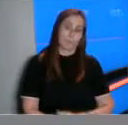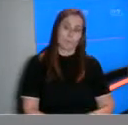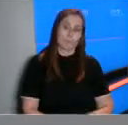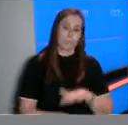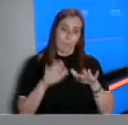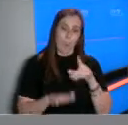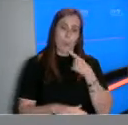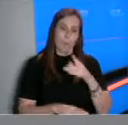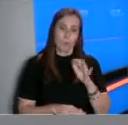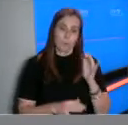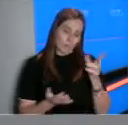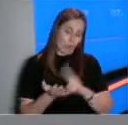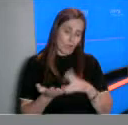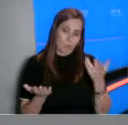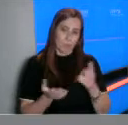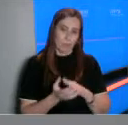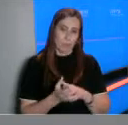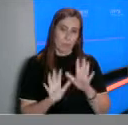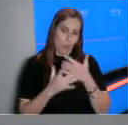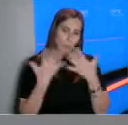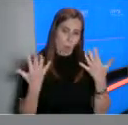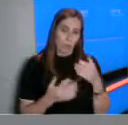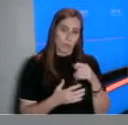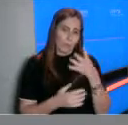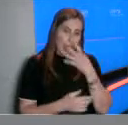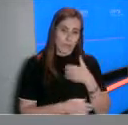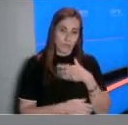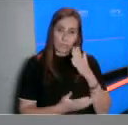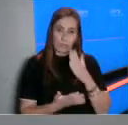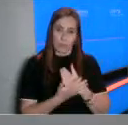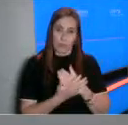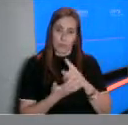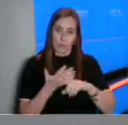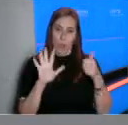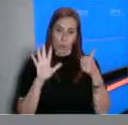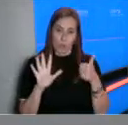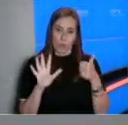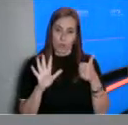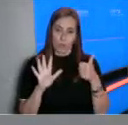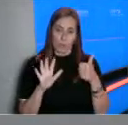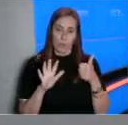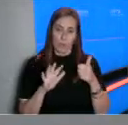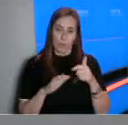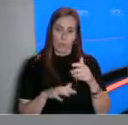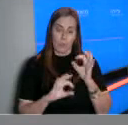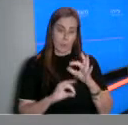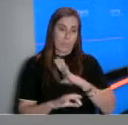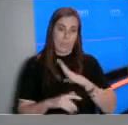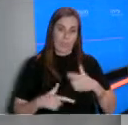פחות או יותר אמרת את זה בצורה מאוד ברורה, ולצערי אני כבר חצי שנה מוגדרת בסיכון